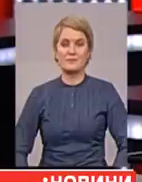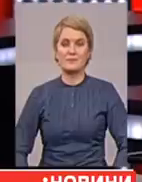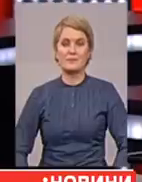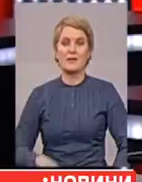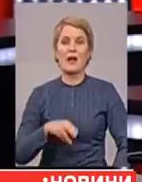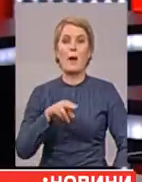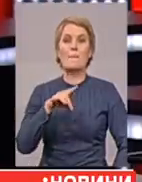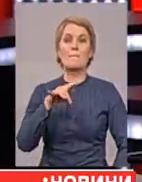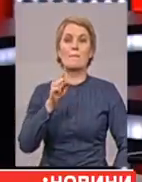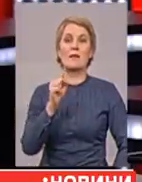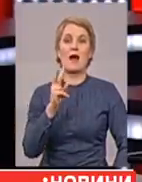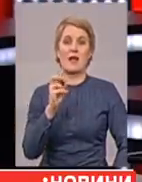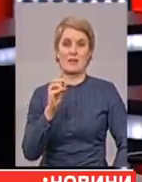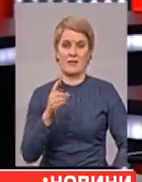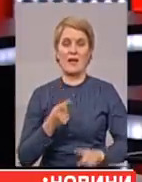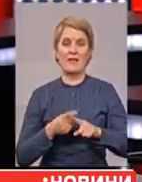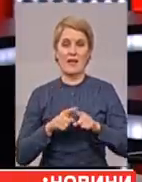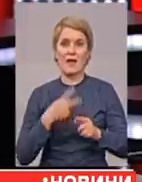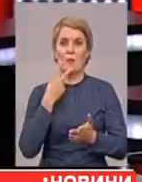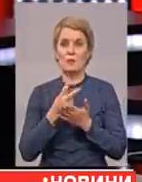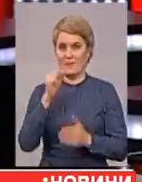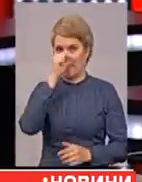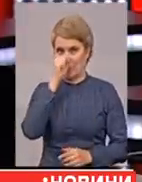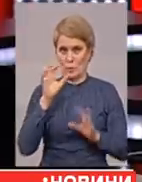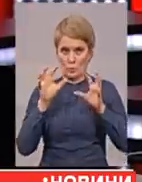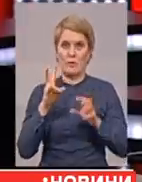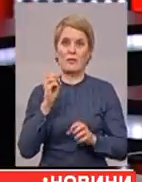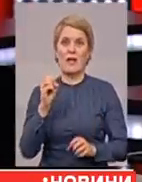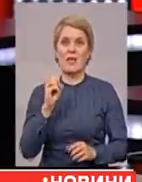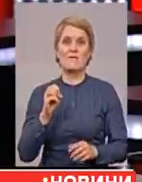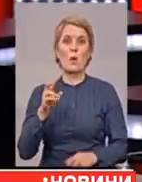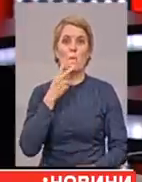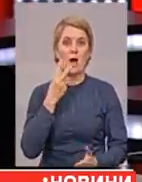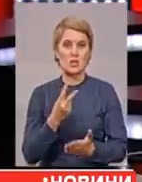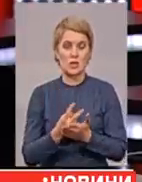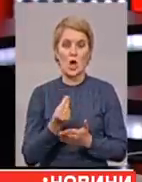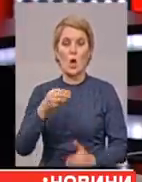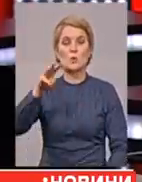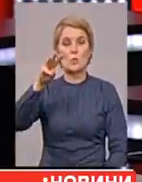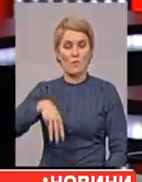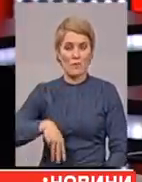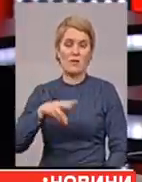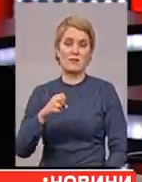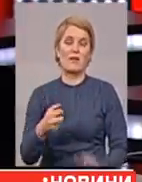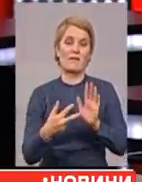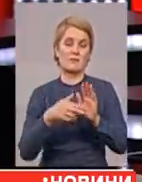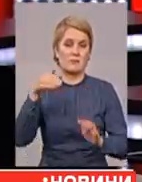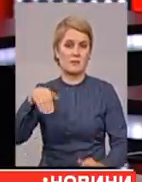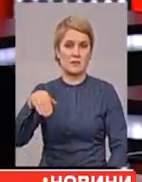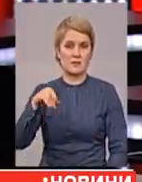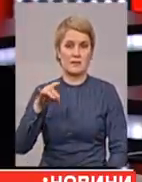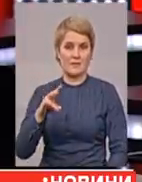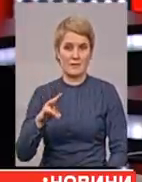пранкера, який оголився на Євробаченні, оштрафували на 8,5 тисяч гривень. Так вирішив Дніпровський райсуд столиці. Сам звинувачений